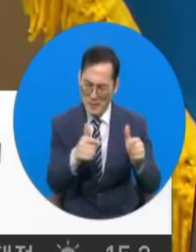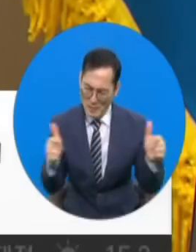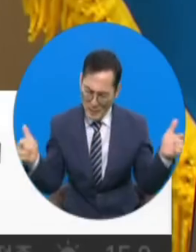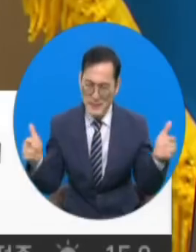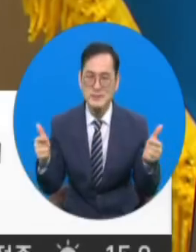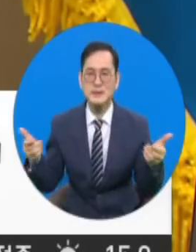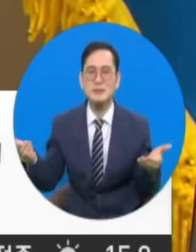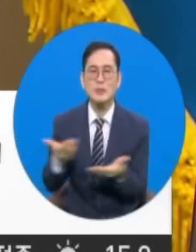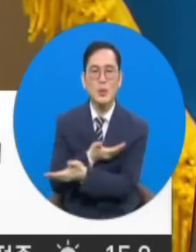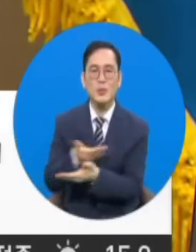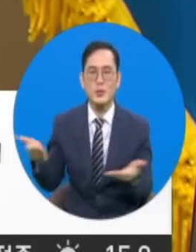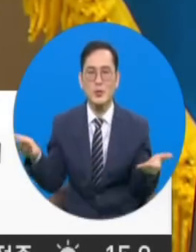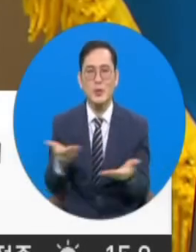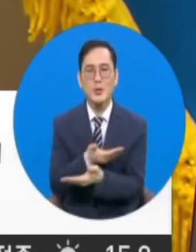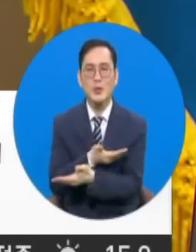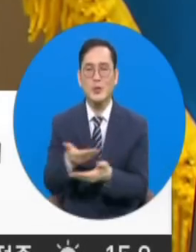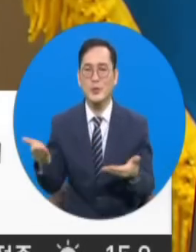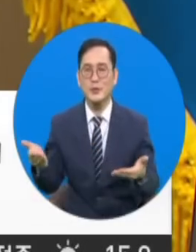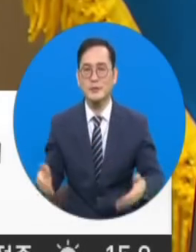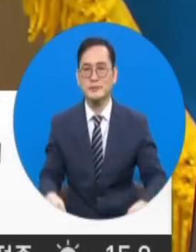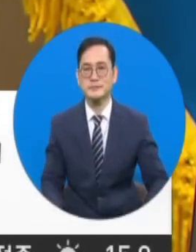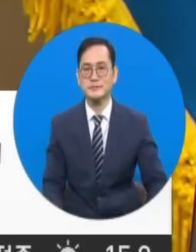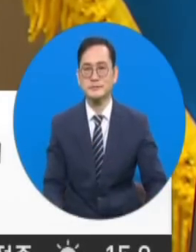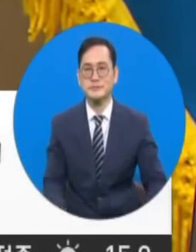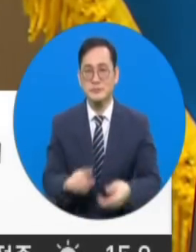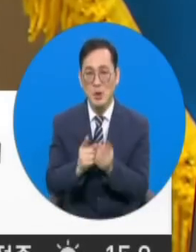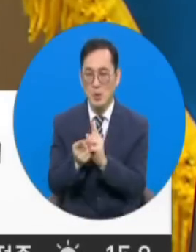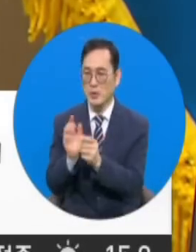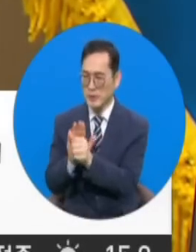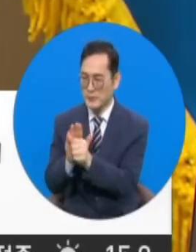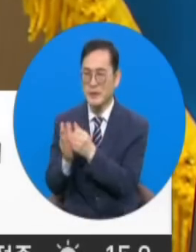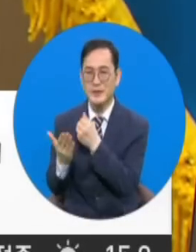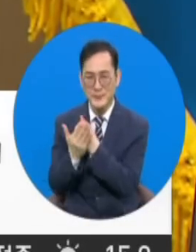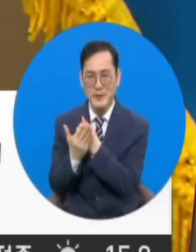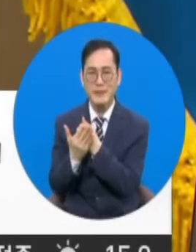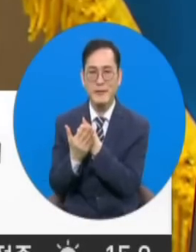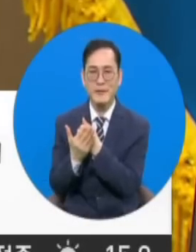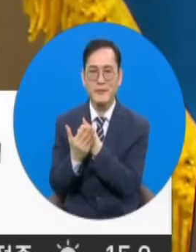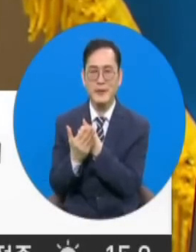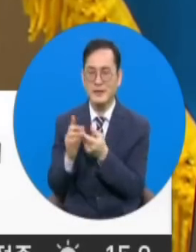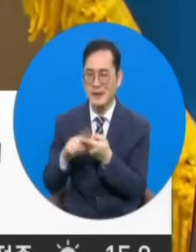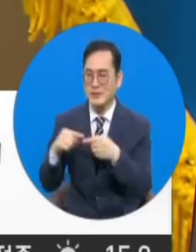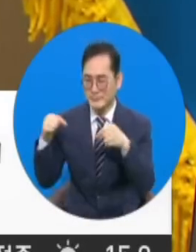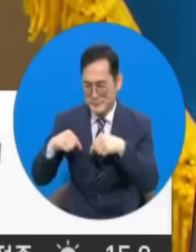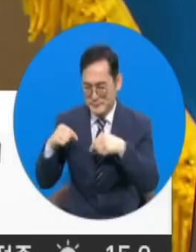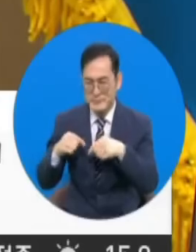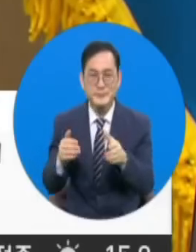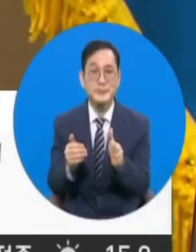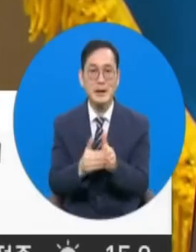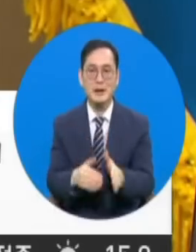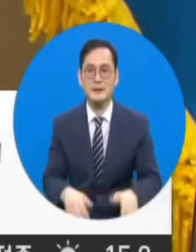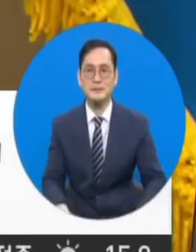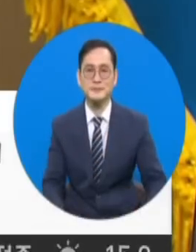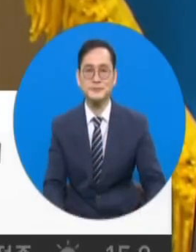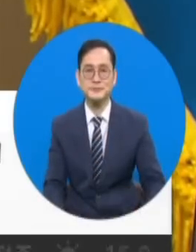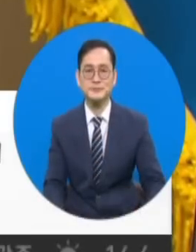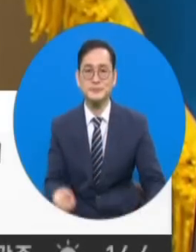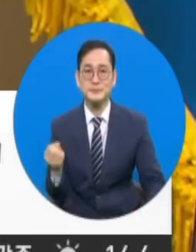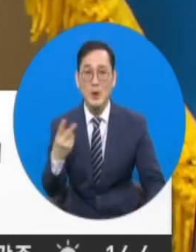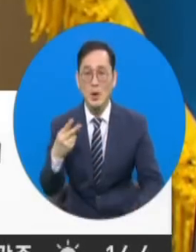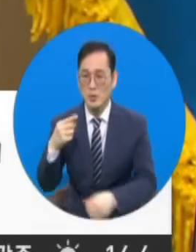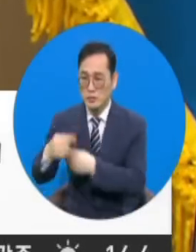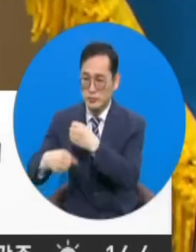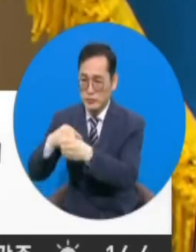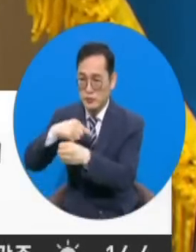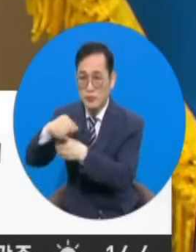폭넓은 분야에 걸친 양국의 협력 방안을 심도 있게 논의했습니다 또 후쿠시마